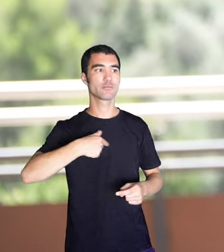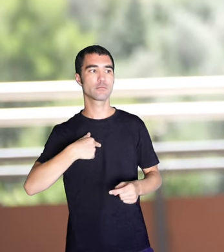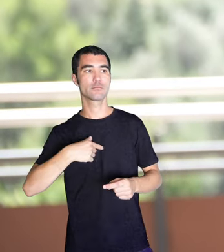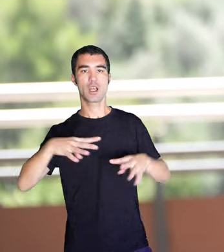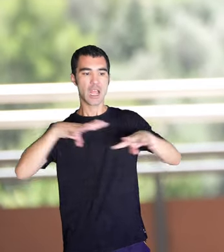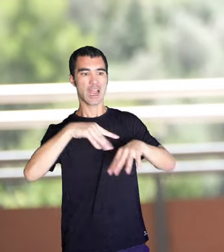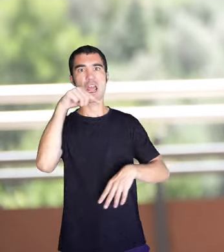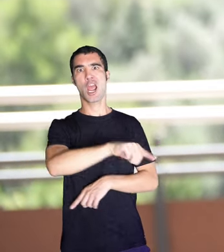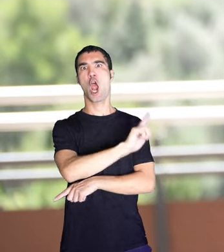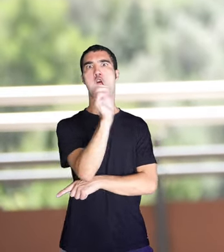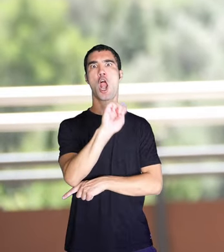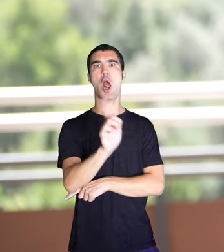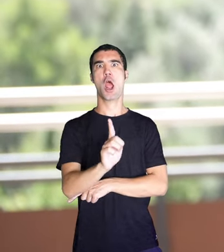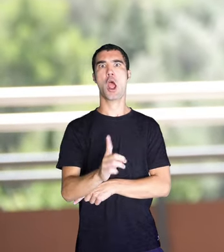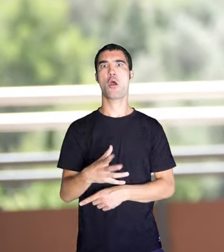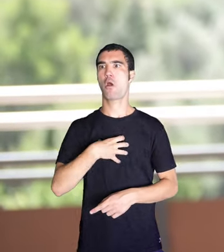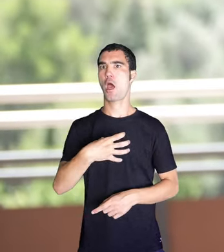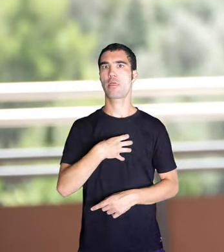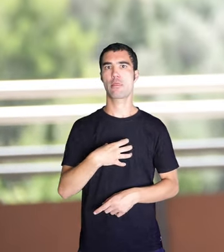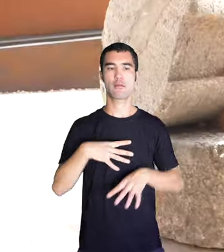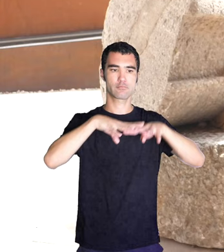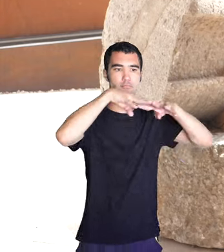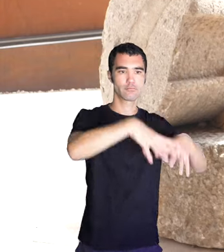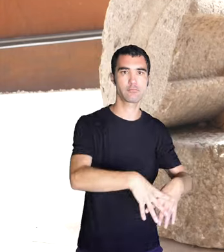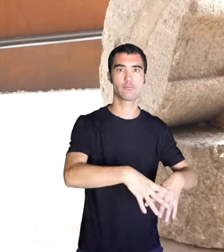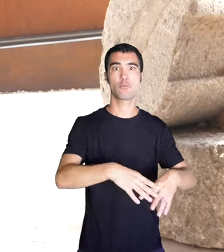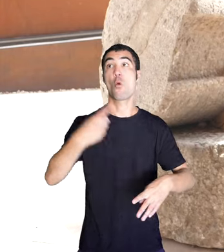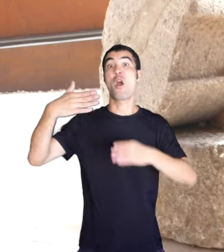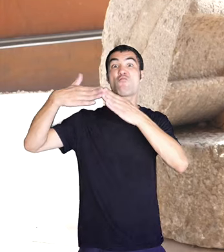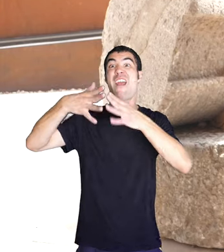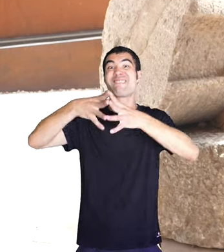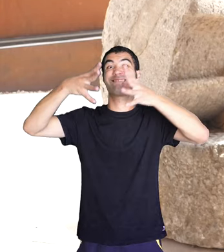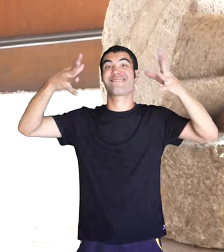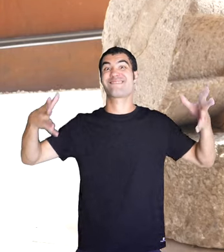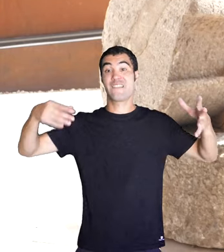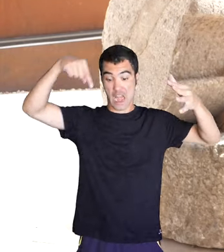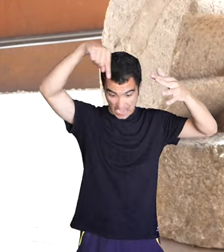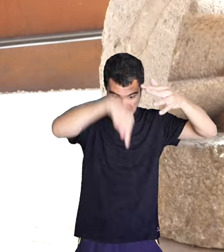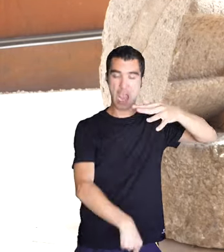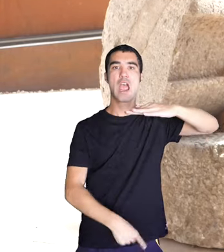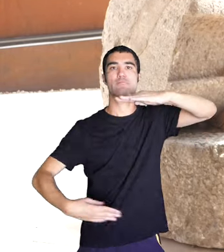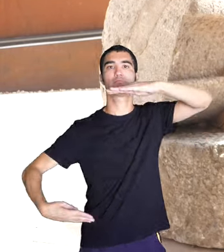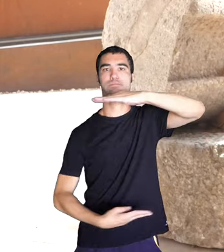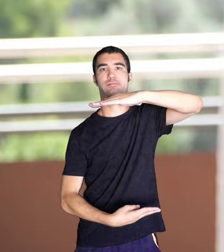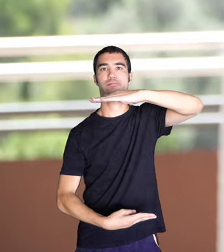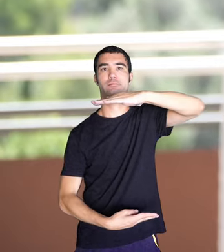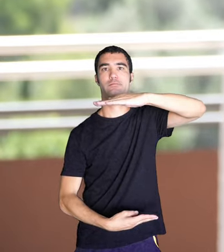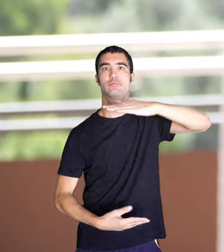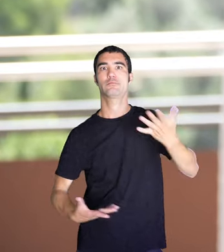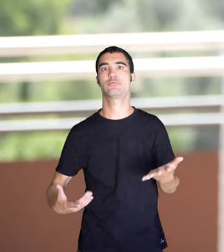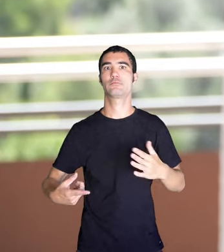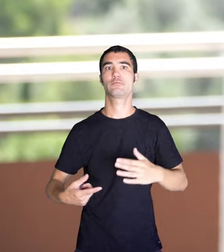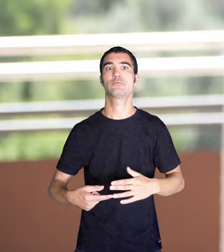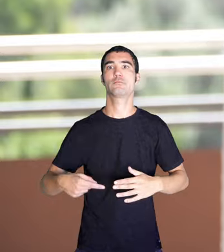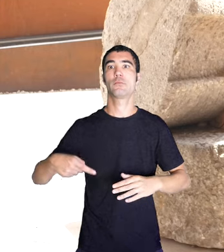cap xerxa, perquè trobaràs un megabarco fondejat allà damunt. I ja tens les